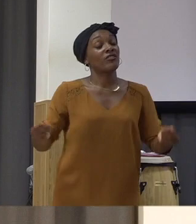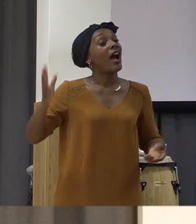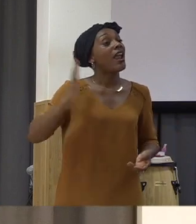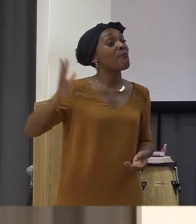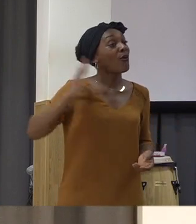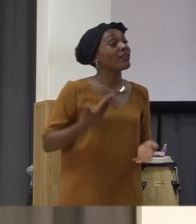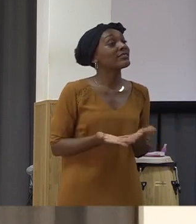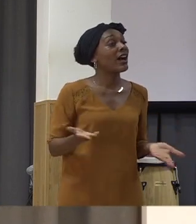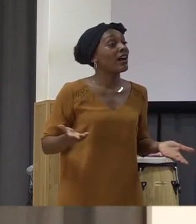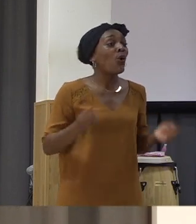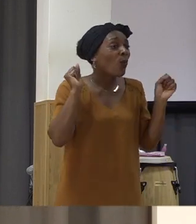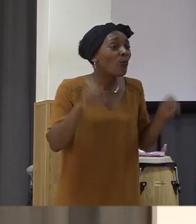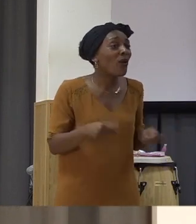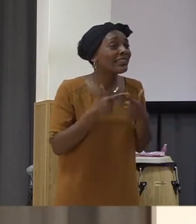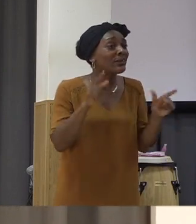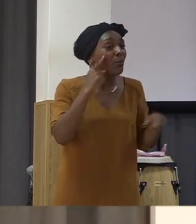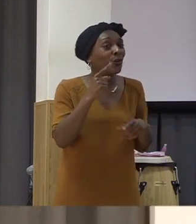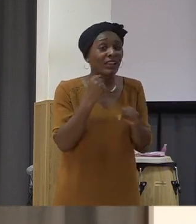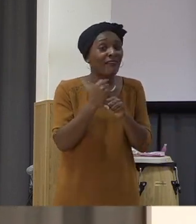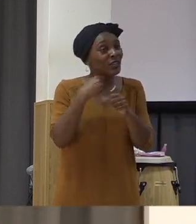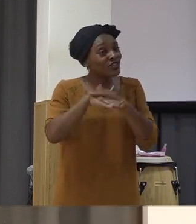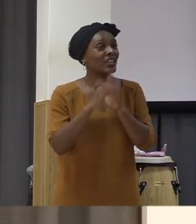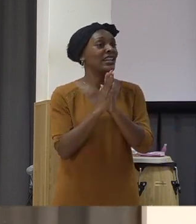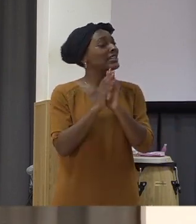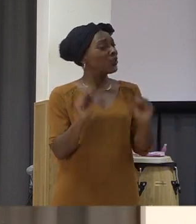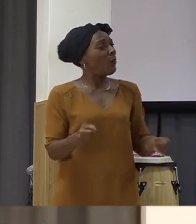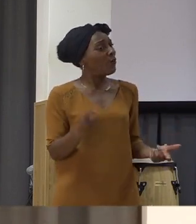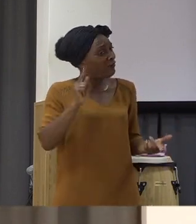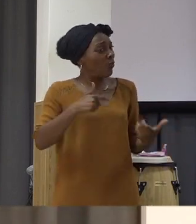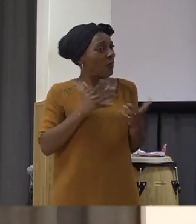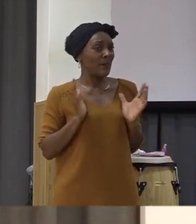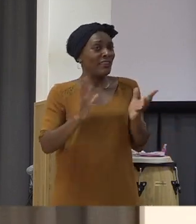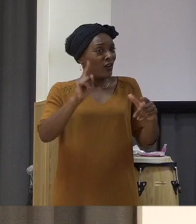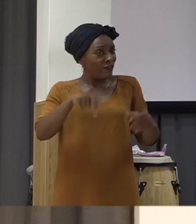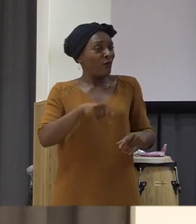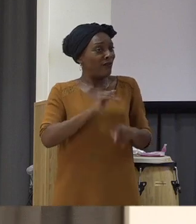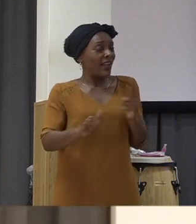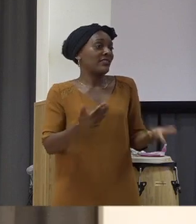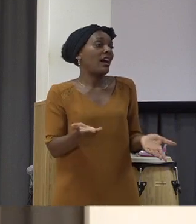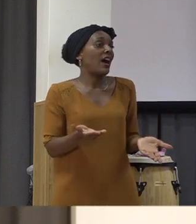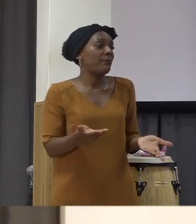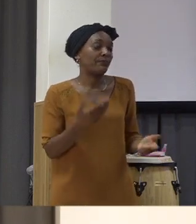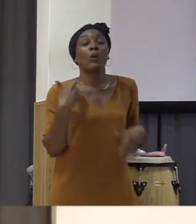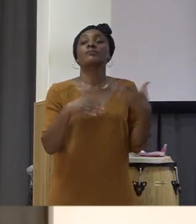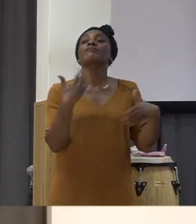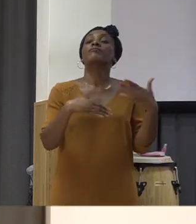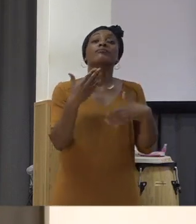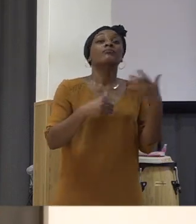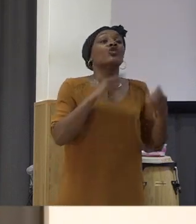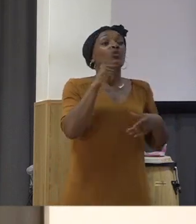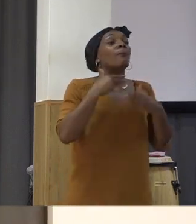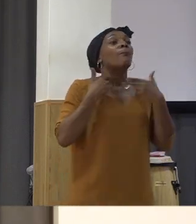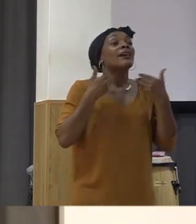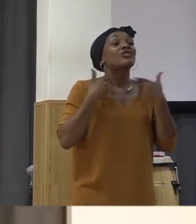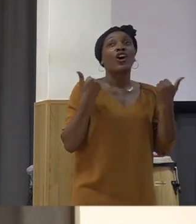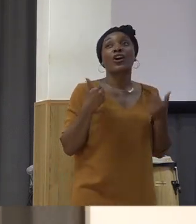on peut être disponible. Alors un jour, le pasteur, le pasteur,